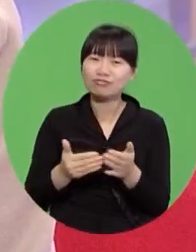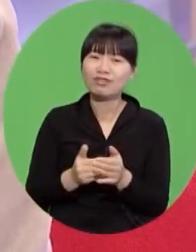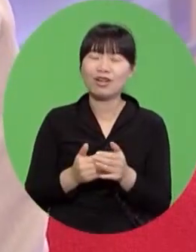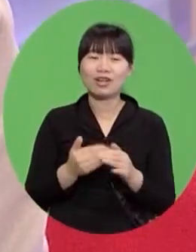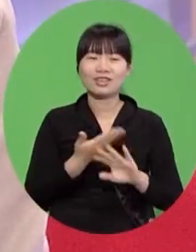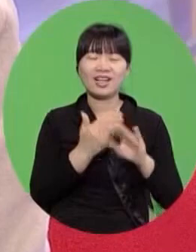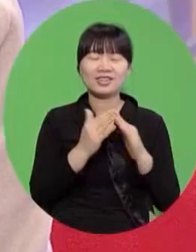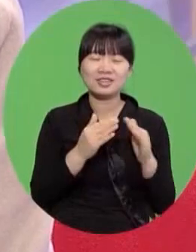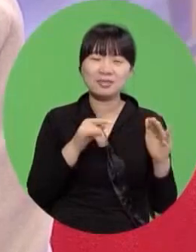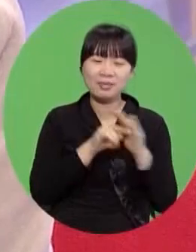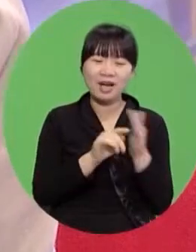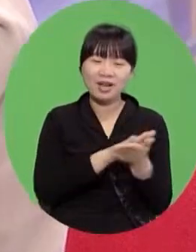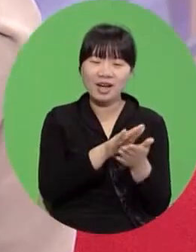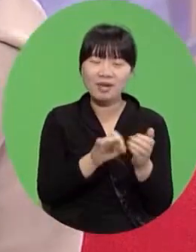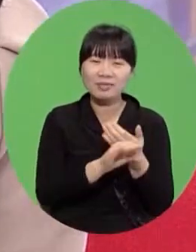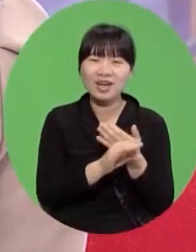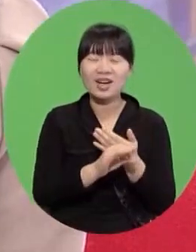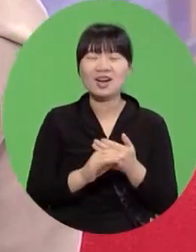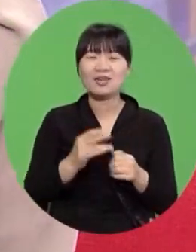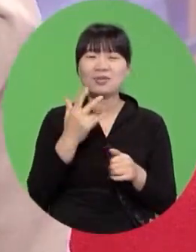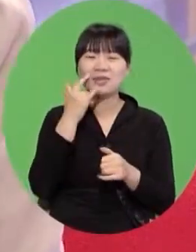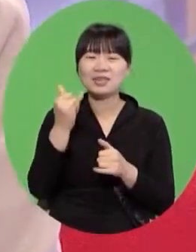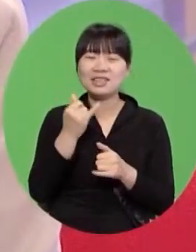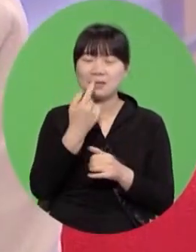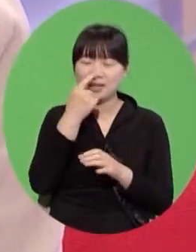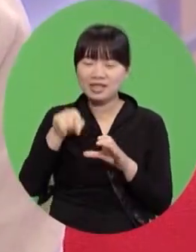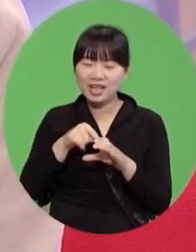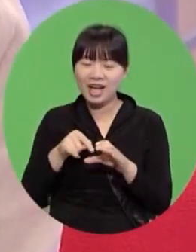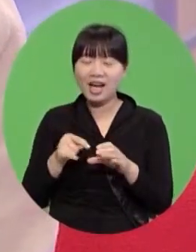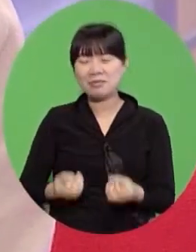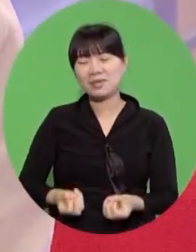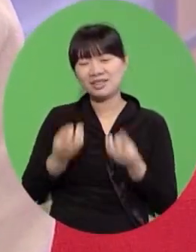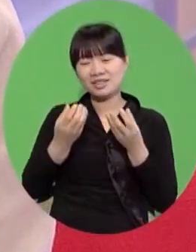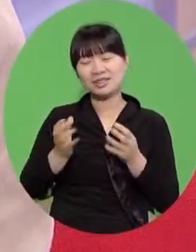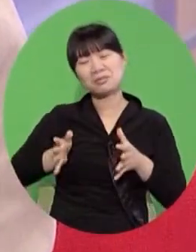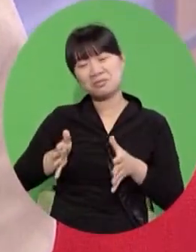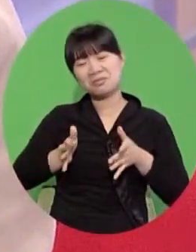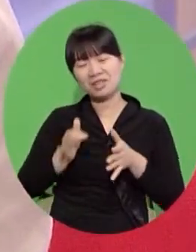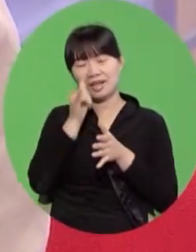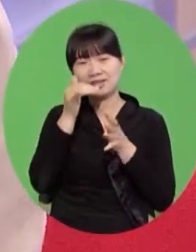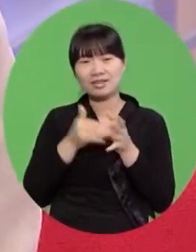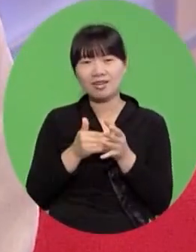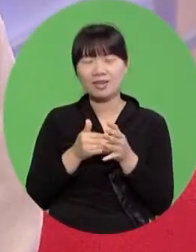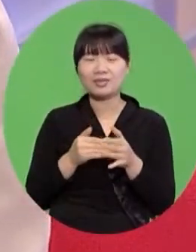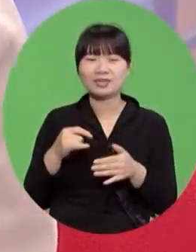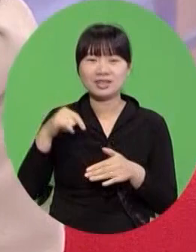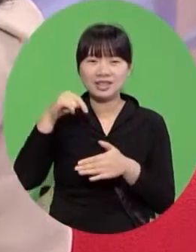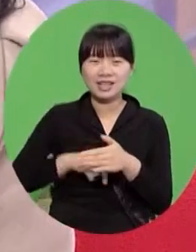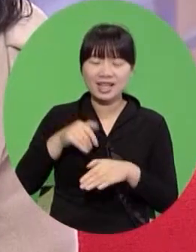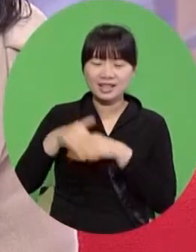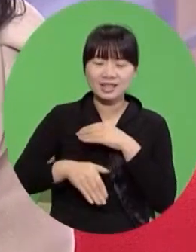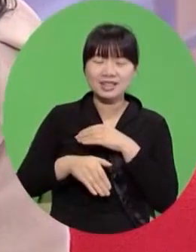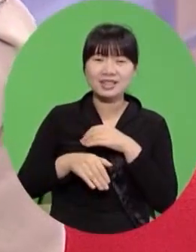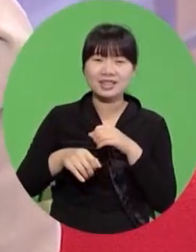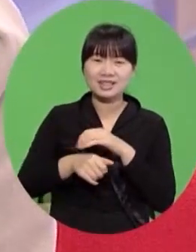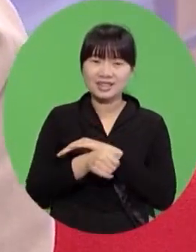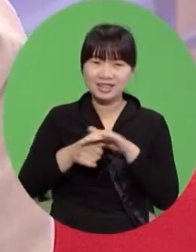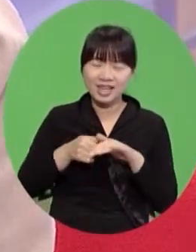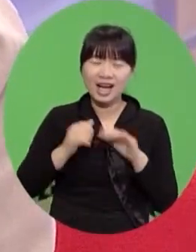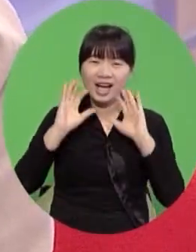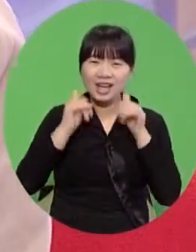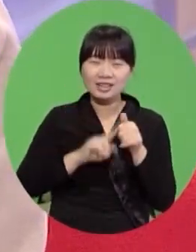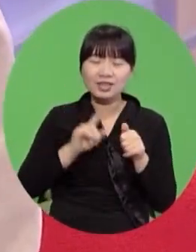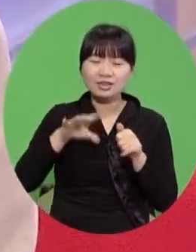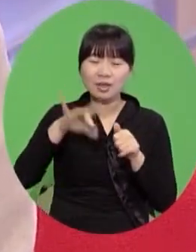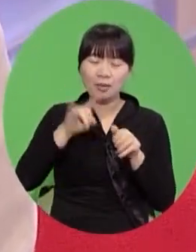다니라 그러면 부모님들끼리 티파티하고 계시거든요 그런데 이제 내성적인 아이들은 이렇게 치고 들어가는 게 좀